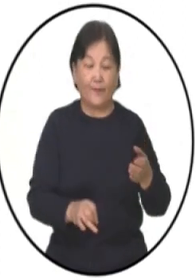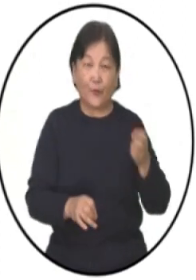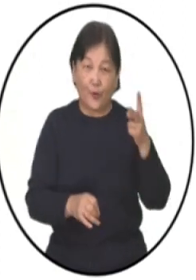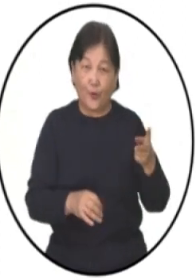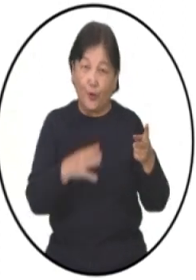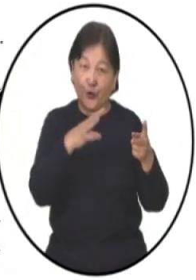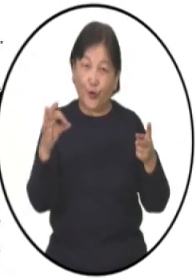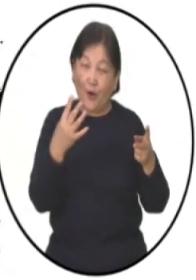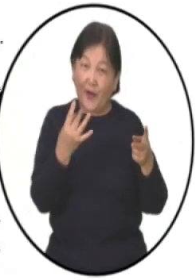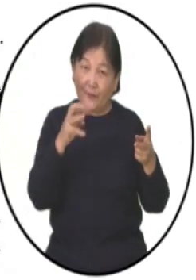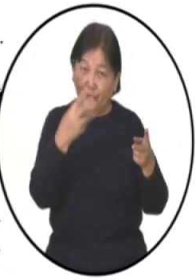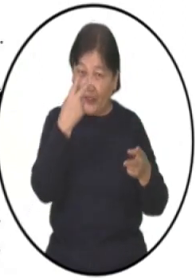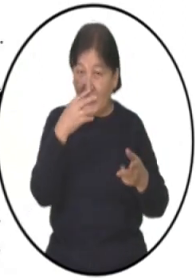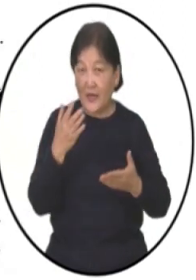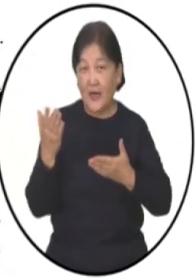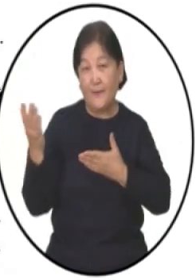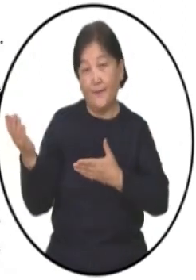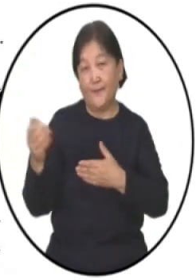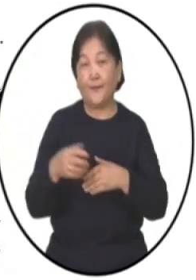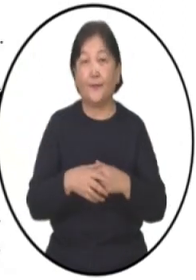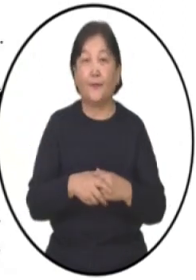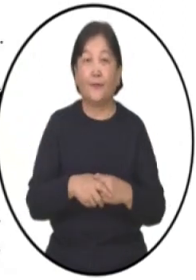баримтыг ашиглаад